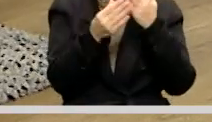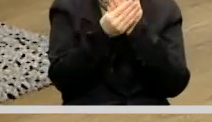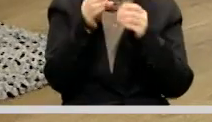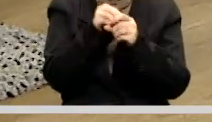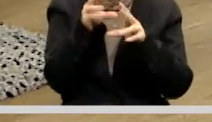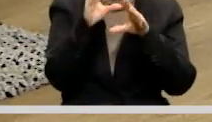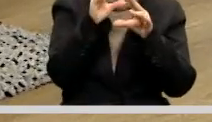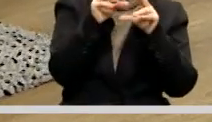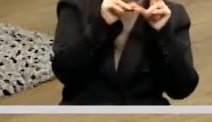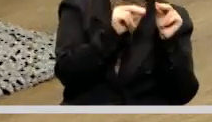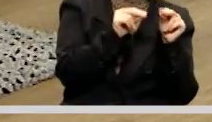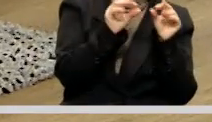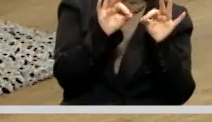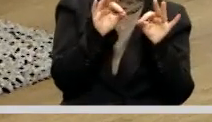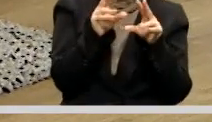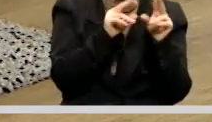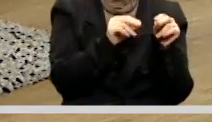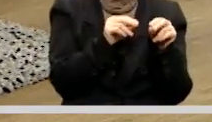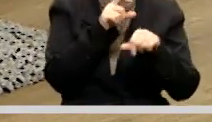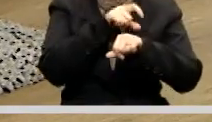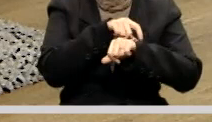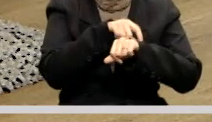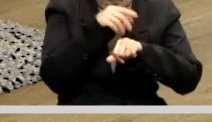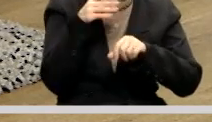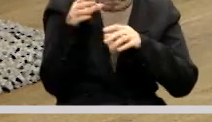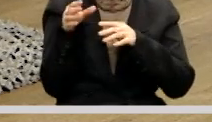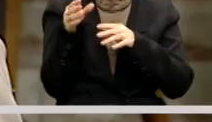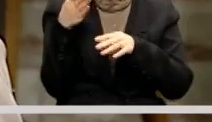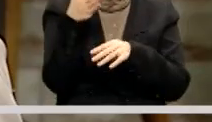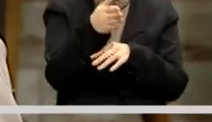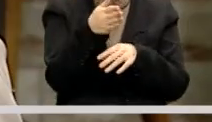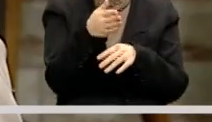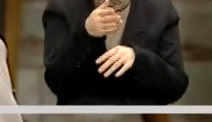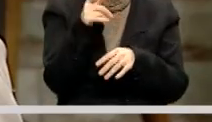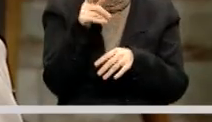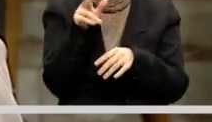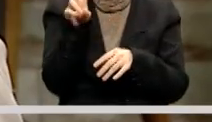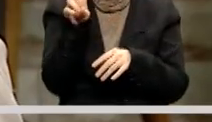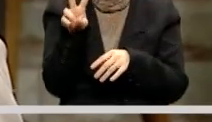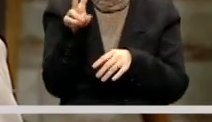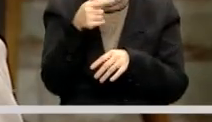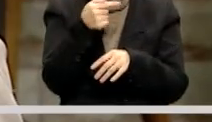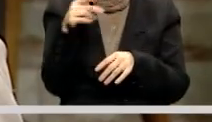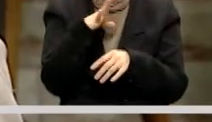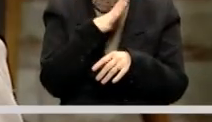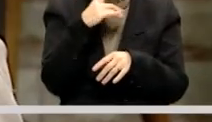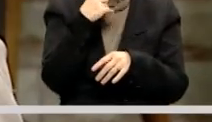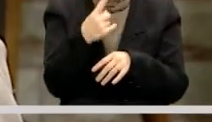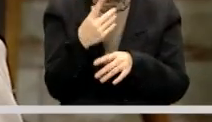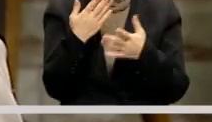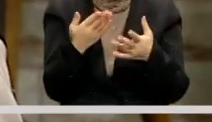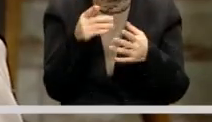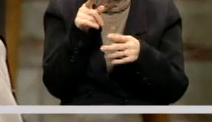uyuyakalıyormuş. Hastaneye götürdüğünde vitamin eksikliği olabilir dediler. Başka ne yapabilirim diye sormuş. Ya anlattığı hikaye 5 dakika içinde uyuyor, hızlıca